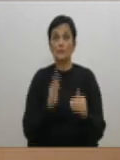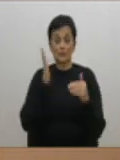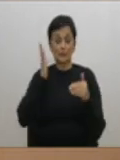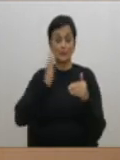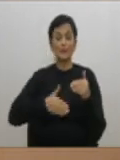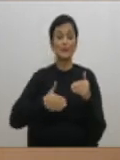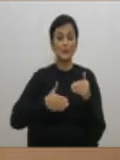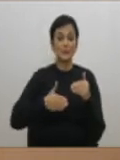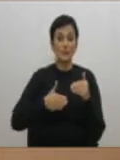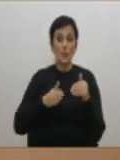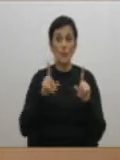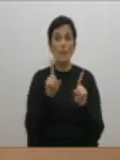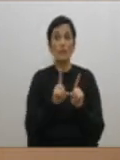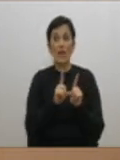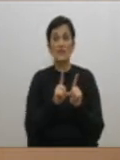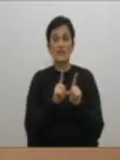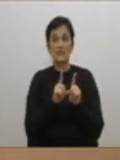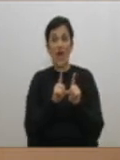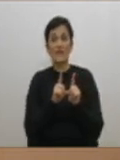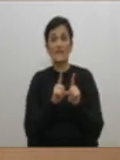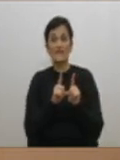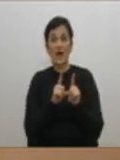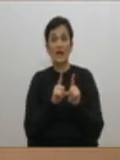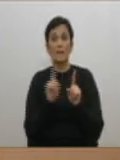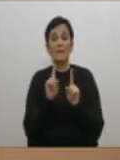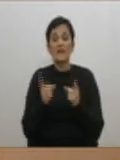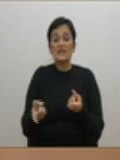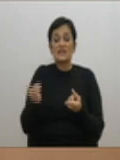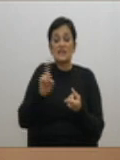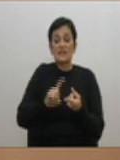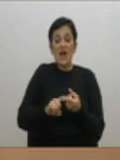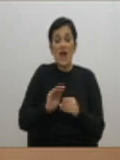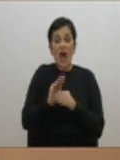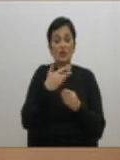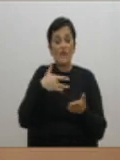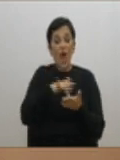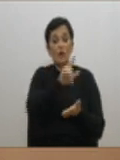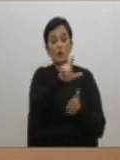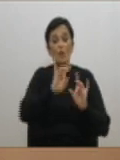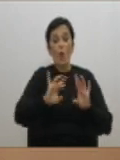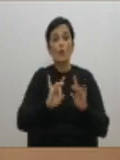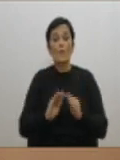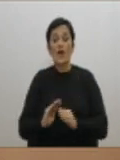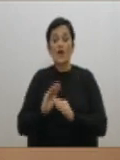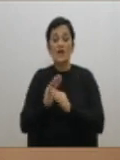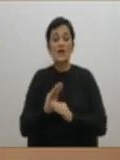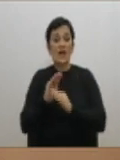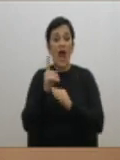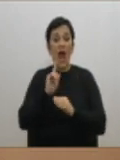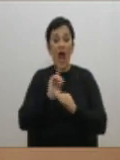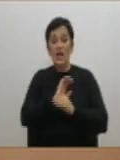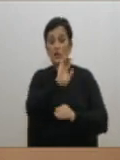დავასრულებ ასევე ტურის ხარჯზე გაიზარდა, ჩვენს მოქალაქეებს რო აუხსნათ, გაიზარდა იმის ხარჯზე, რომ